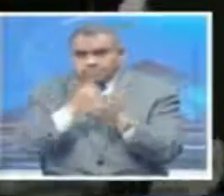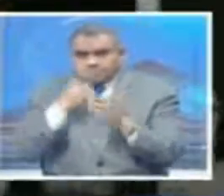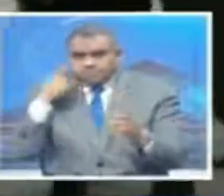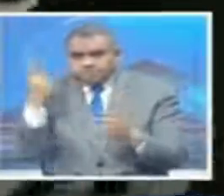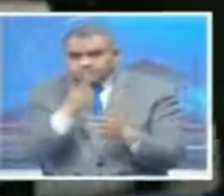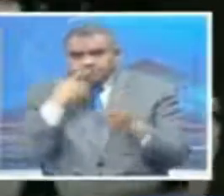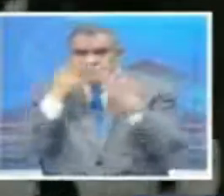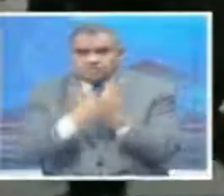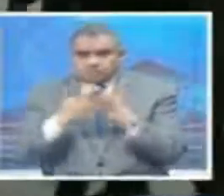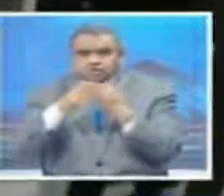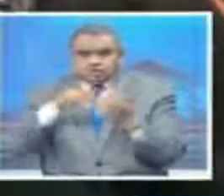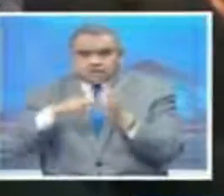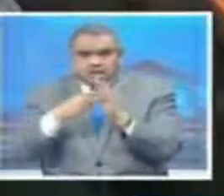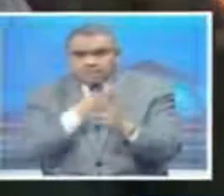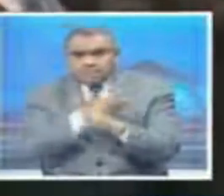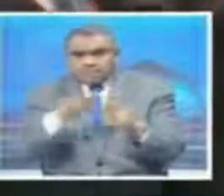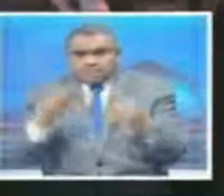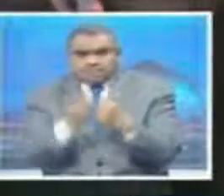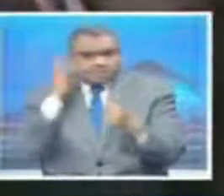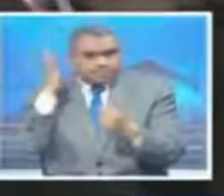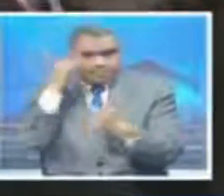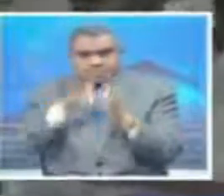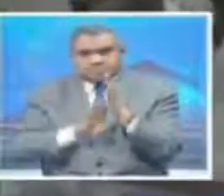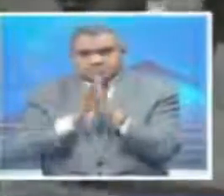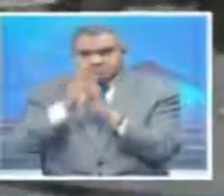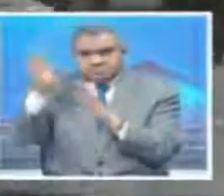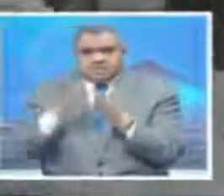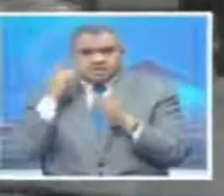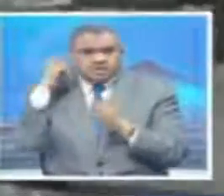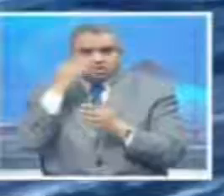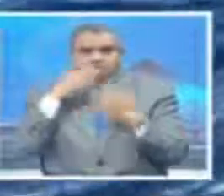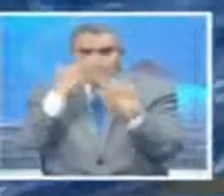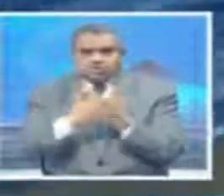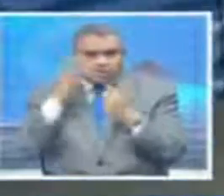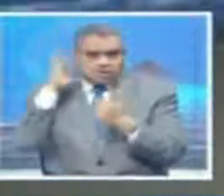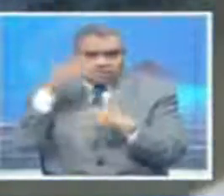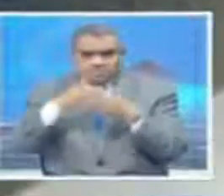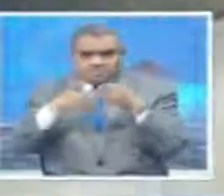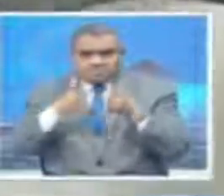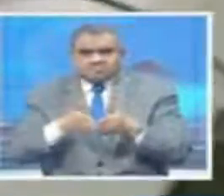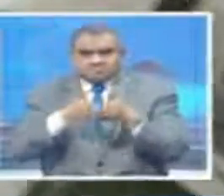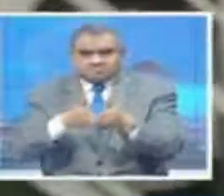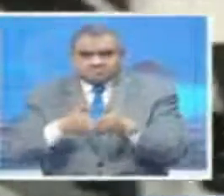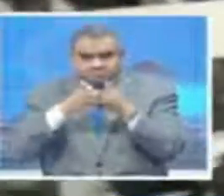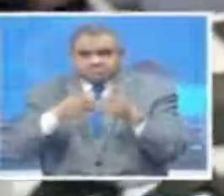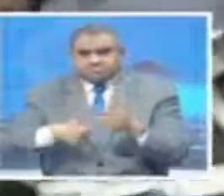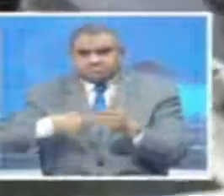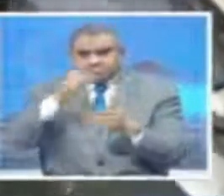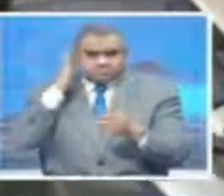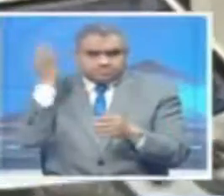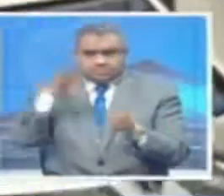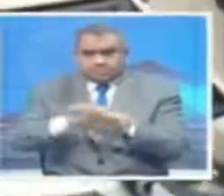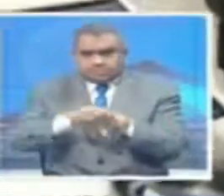شركة فينكنتير سبا التي تعد إحدى أكبر الشركات في العالم في بناء السفن والأولى في